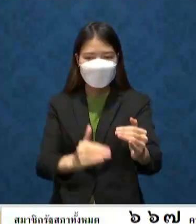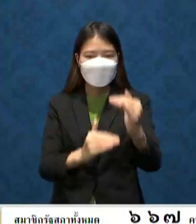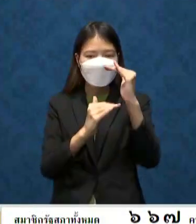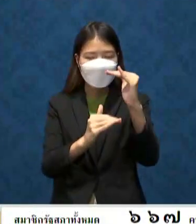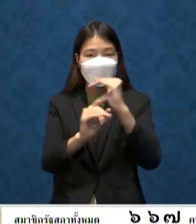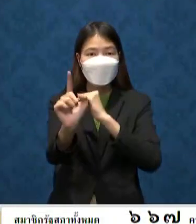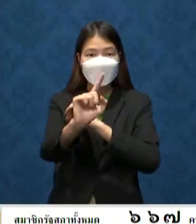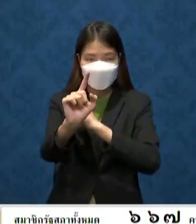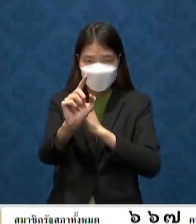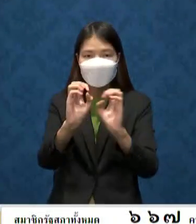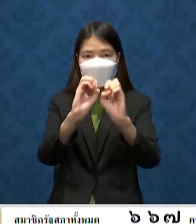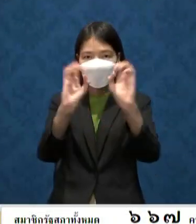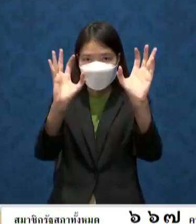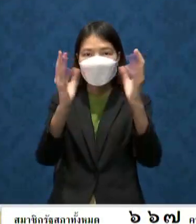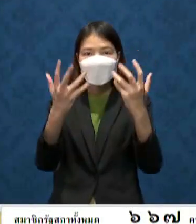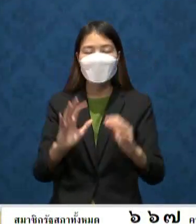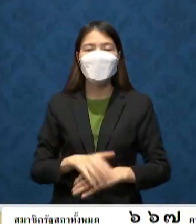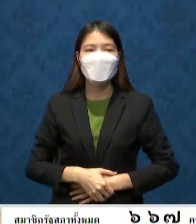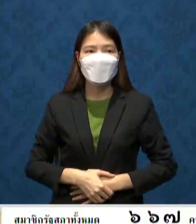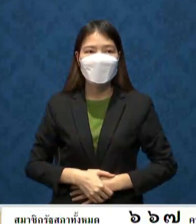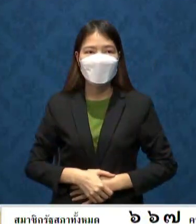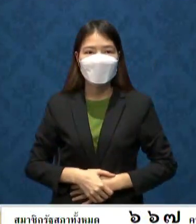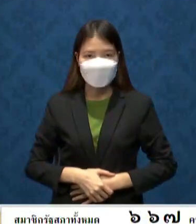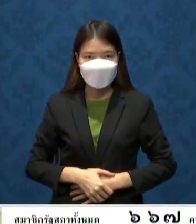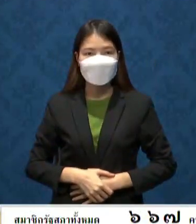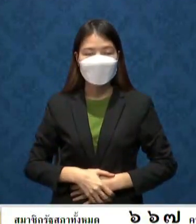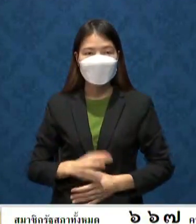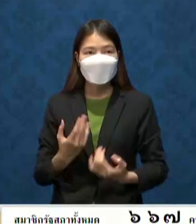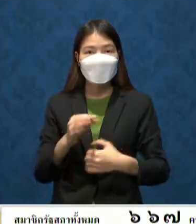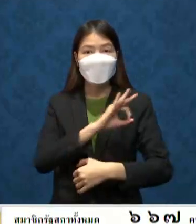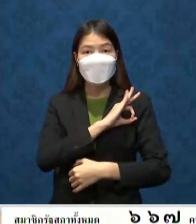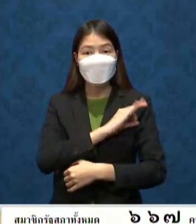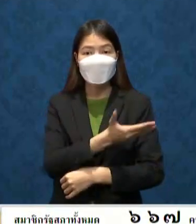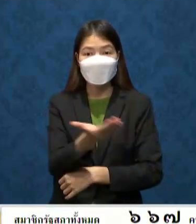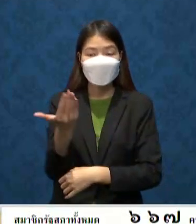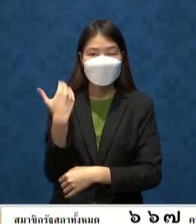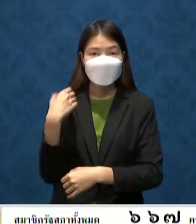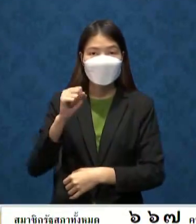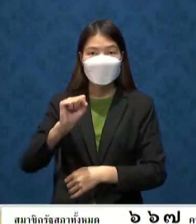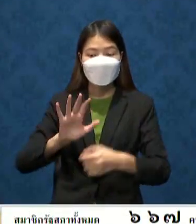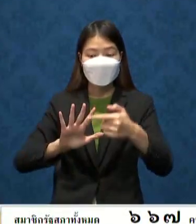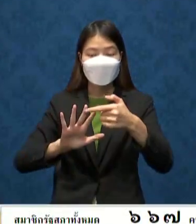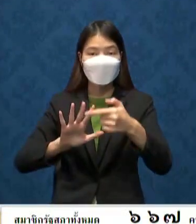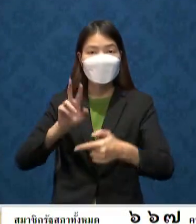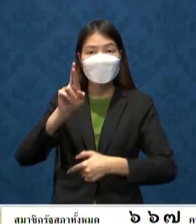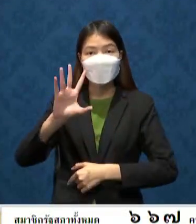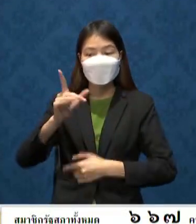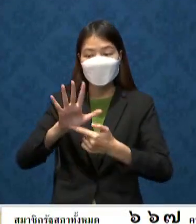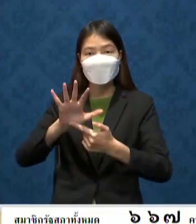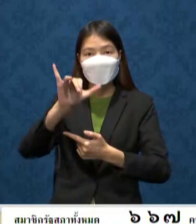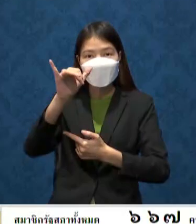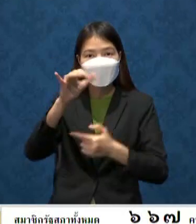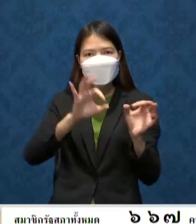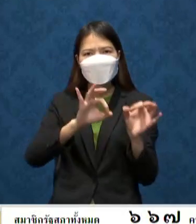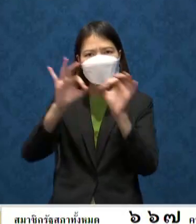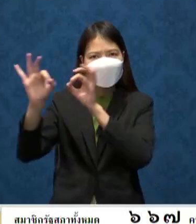ชุมรัฐสภาชัดเจนอยู่แล้วนะครับที่ท่านสมาชิกวุฒิสภาท่านสุรชัยเรื่องมุเลิศชัยชี้แจงเรื่องการเลื่อนระเบียบวา